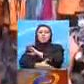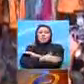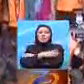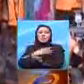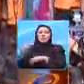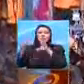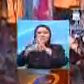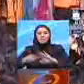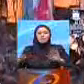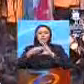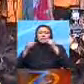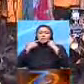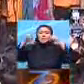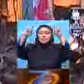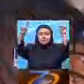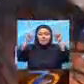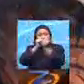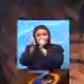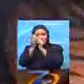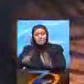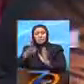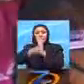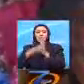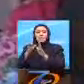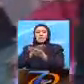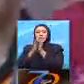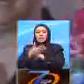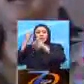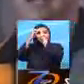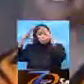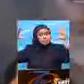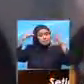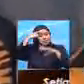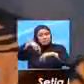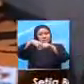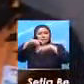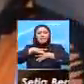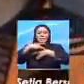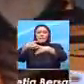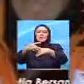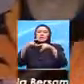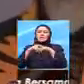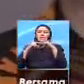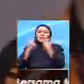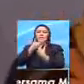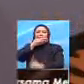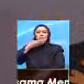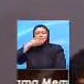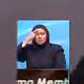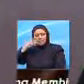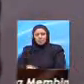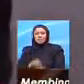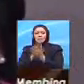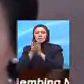itu, kisah kecemerlangan atlet Paralimpik akan dijadikan inspirasi bagi menarik minat anak muda menjadikan sukan